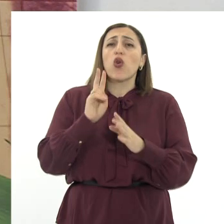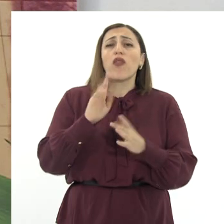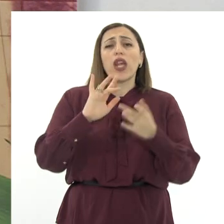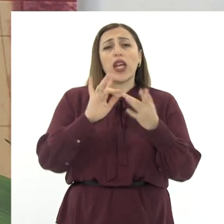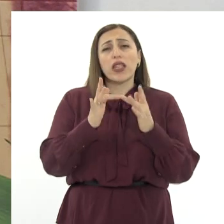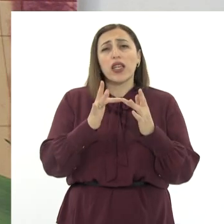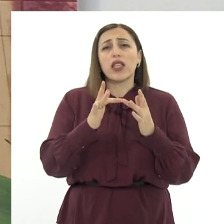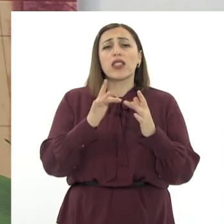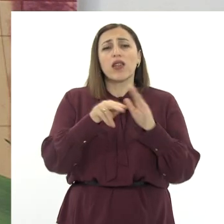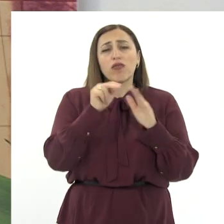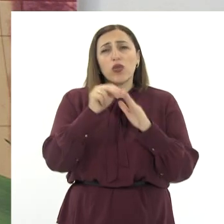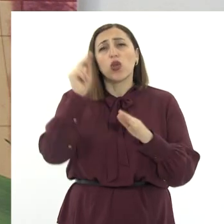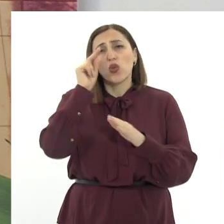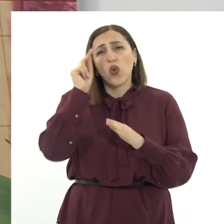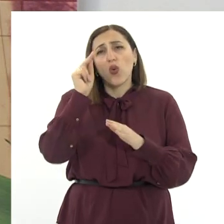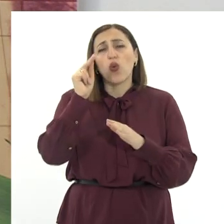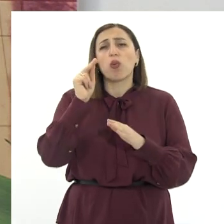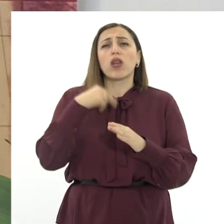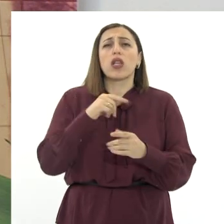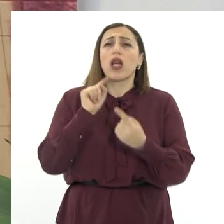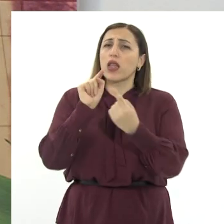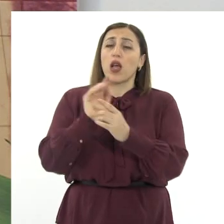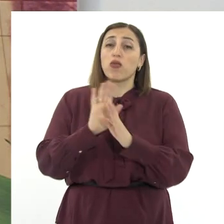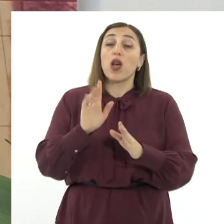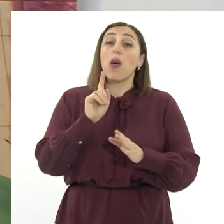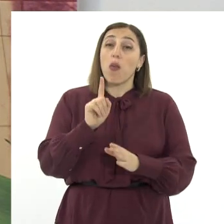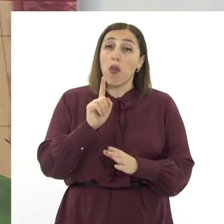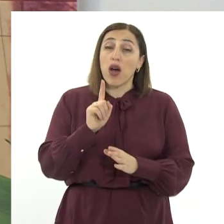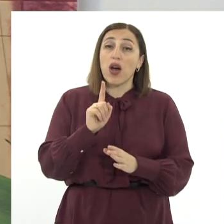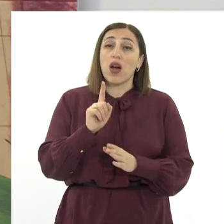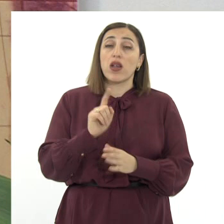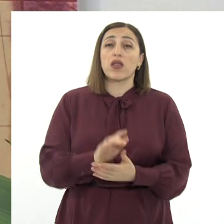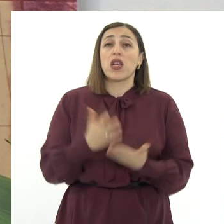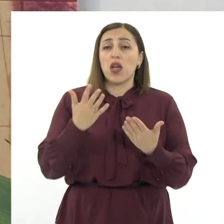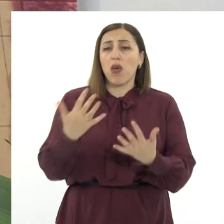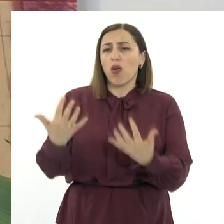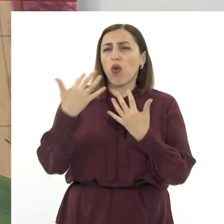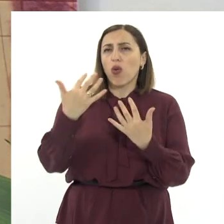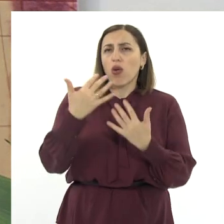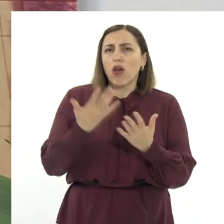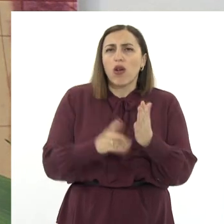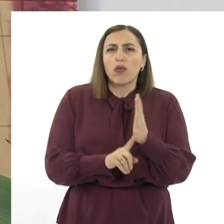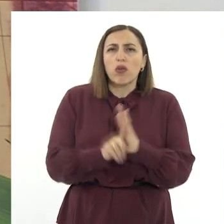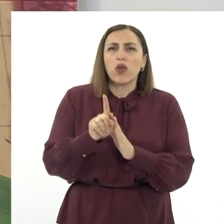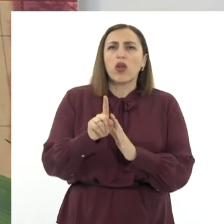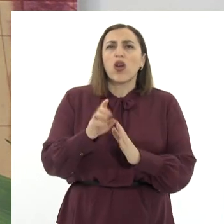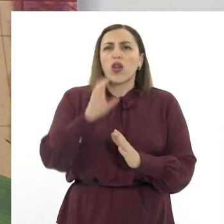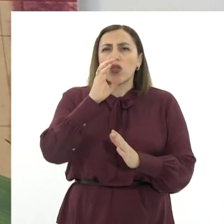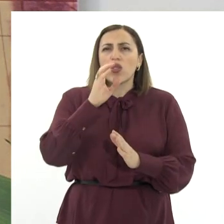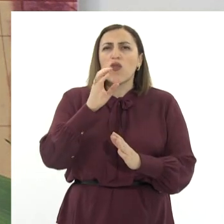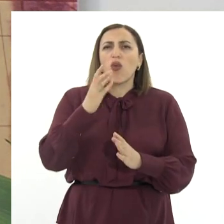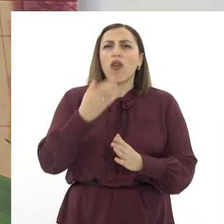համացանցից օգտվողներին, ոչ էլ խորհուրդ գրողներին եմ դեմ, բայց բավական շատ է հոսքը արդեն վախկոտ